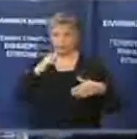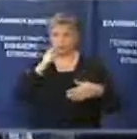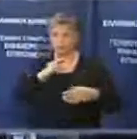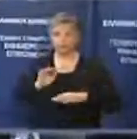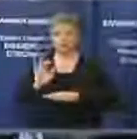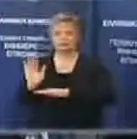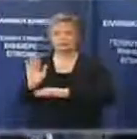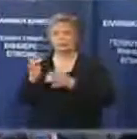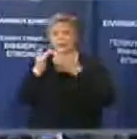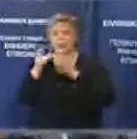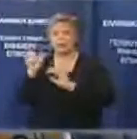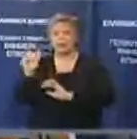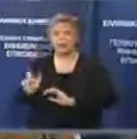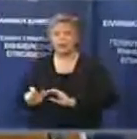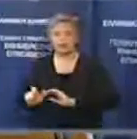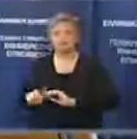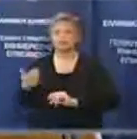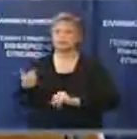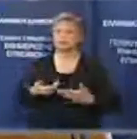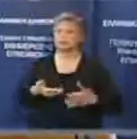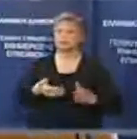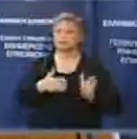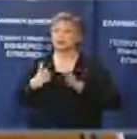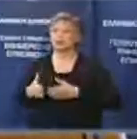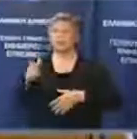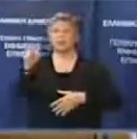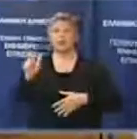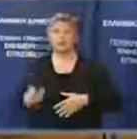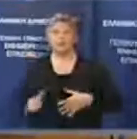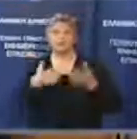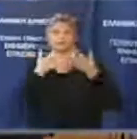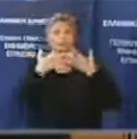οφείλεται αποκλειστικά σε τεχνικούς λόγους, δηλαδή ότι ήταν σε